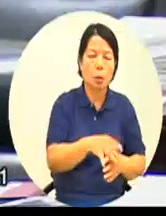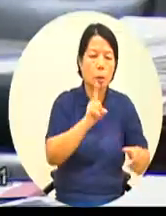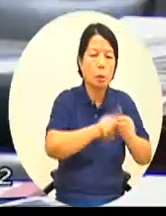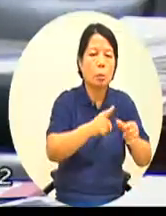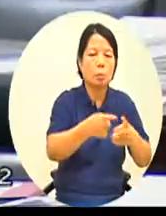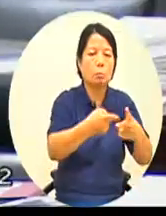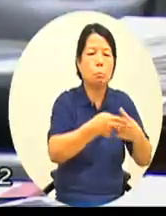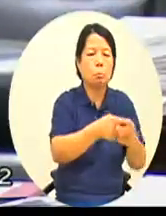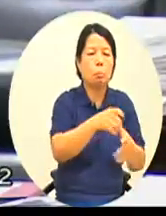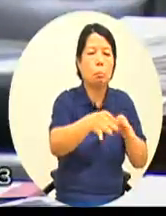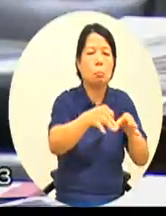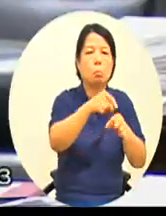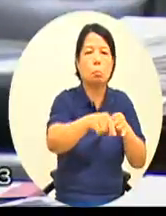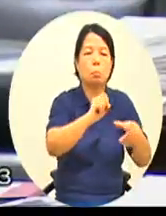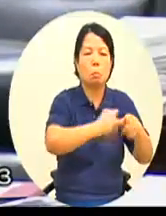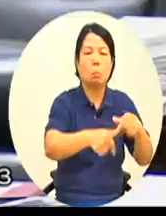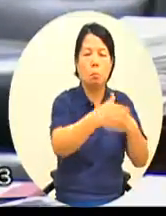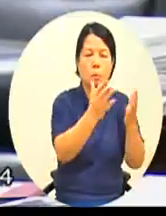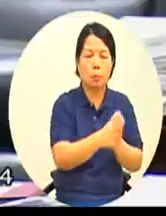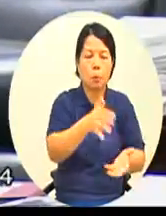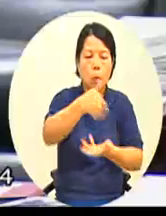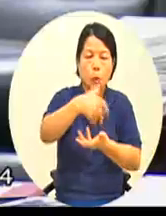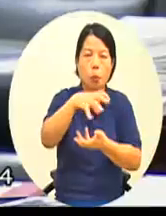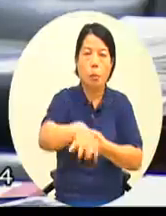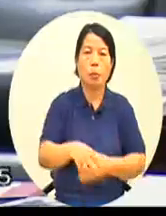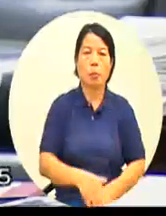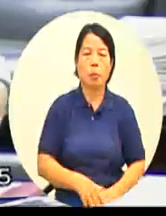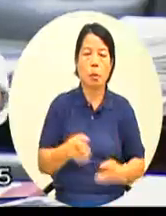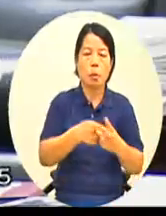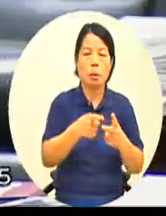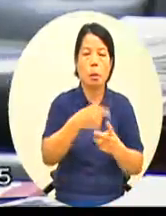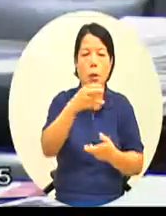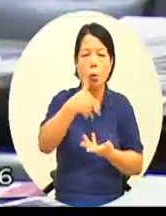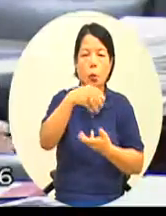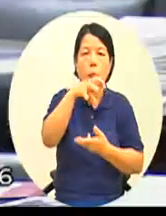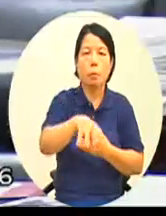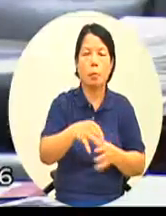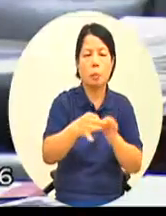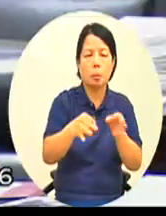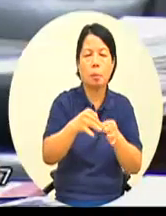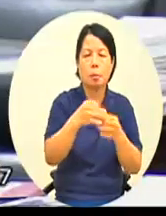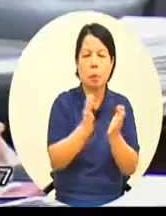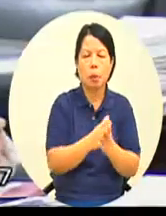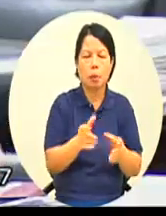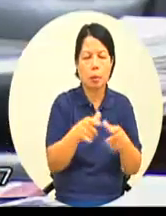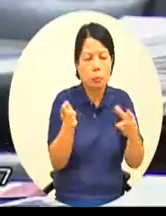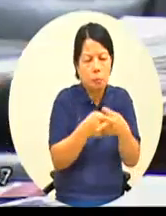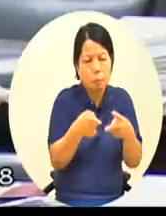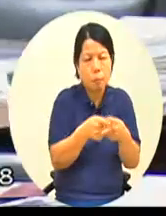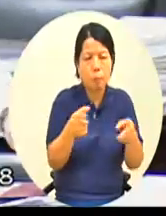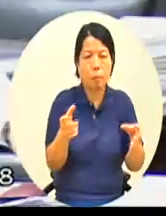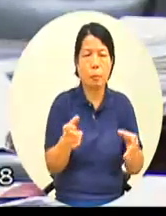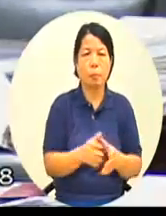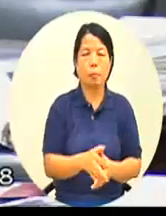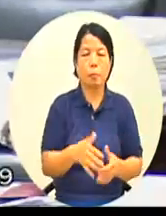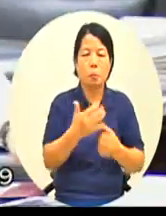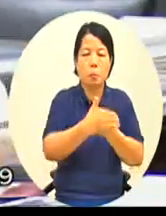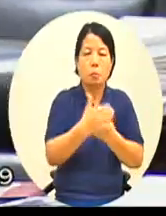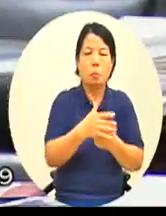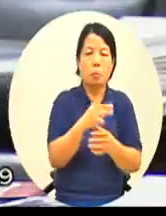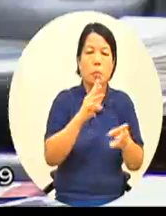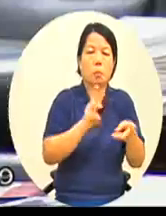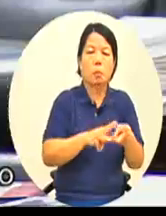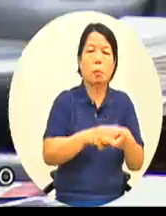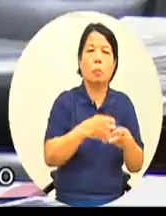企业，包括那餐饮业那种小吃店，或者是那种不是很有规模的店的地方，包括保全业也一